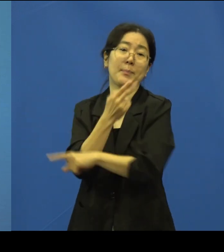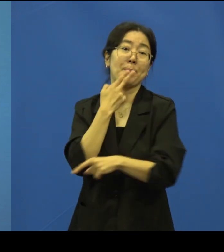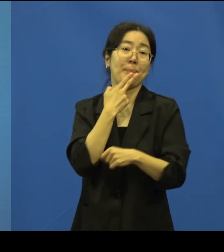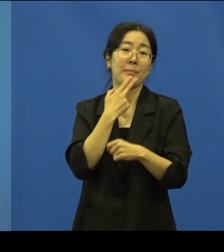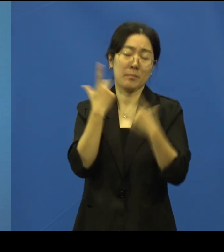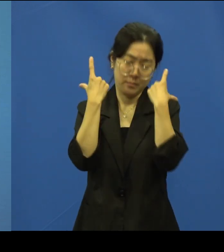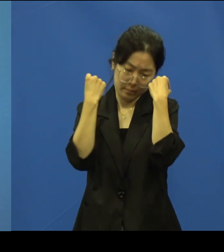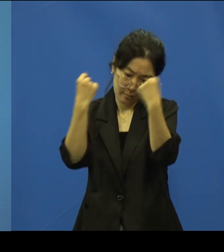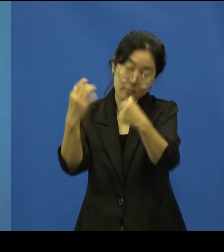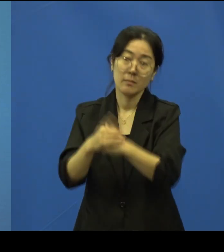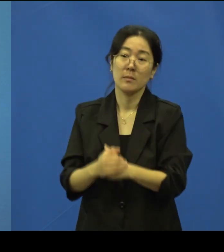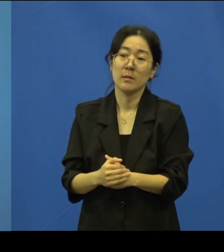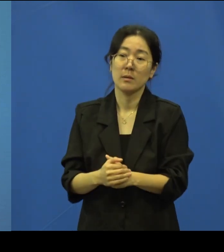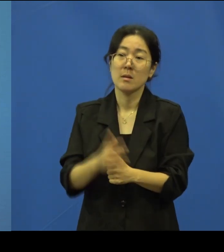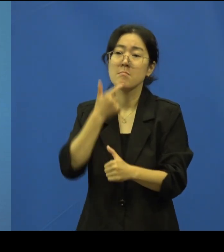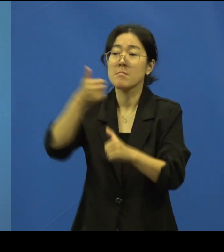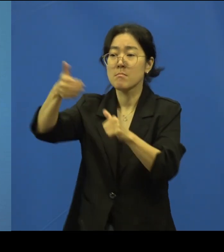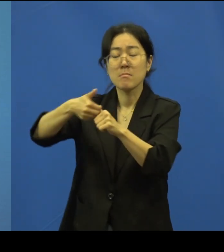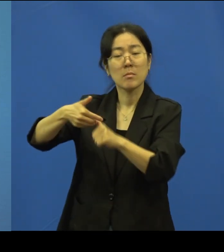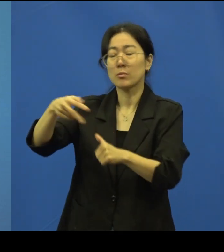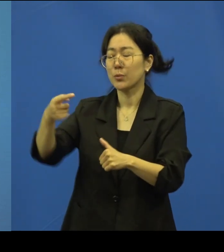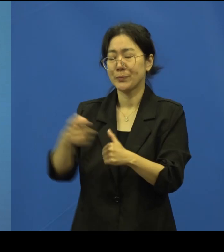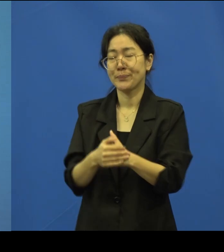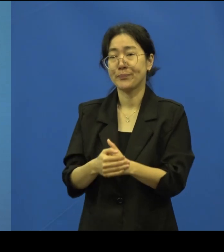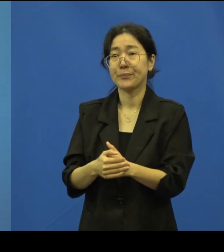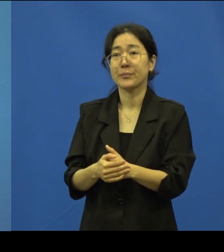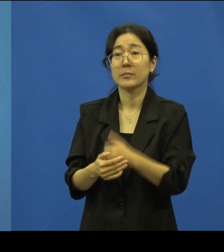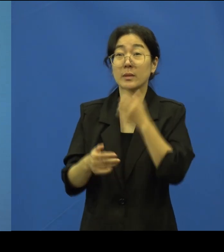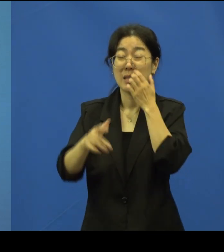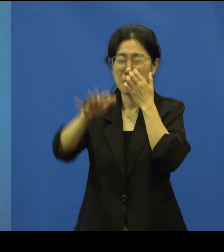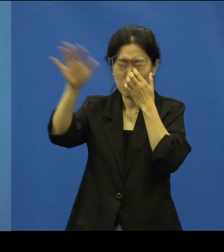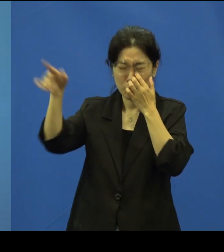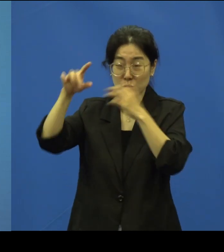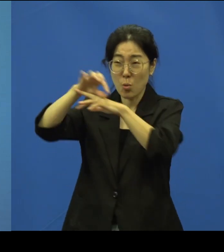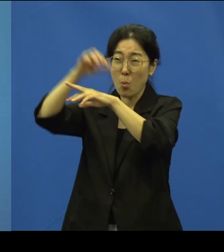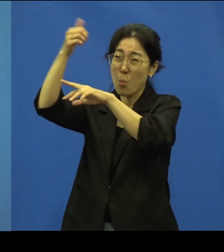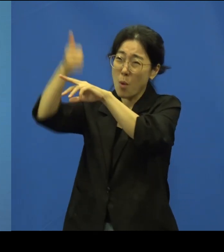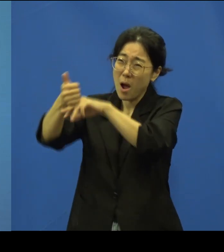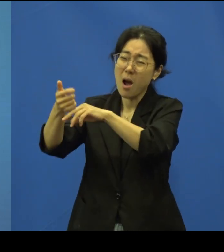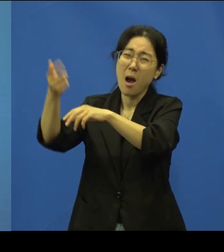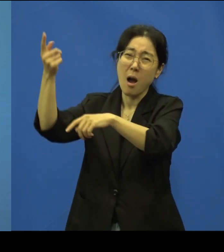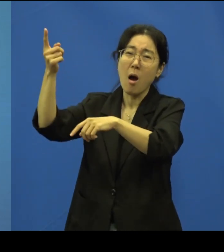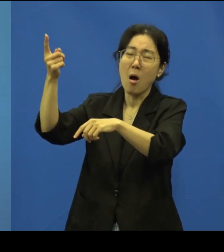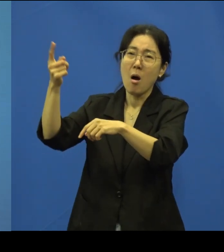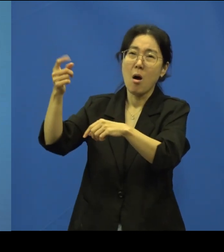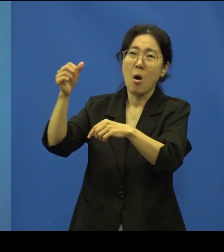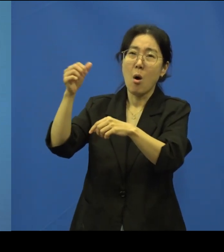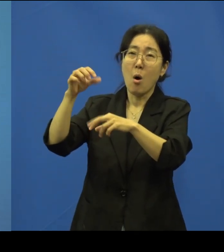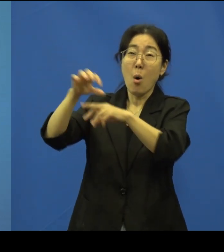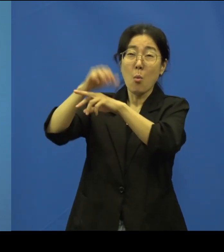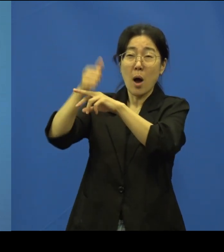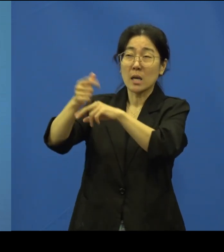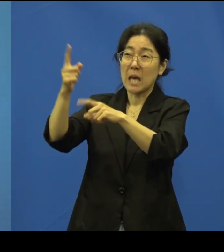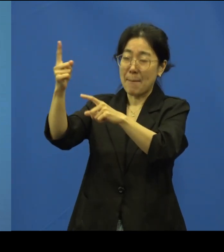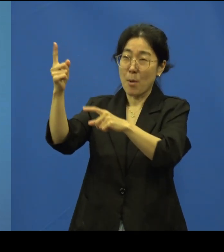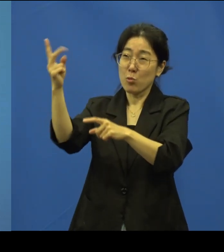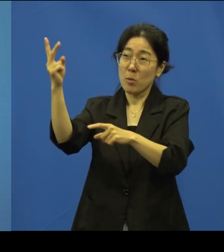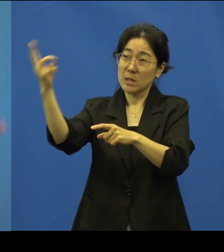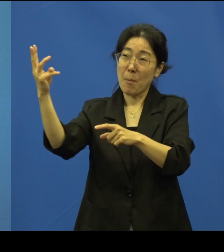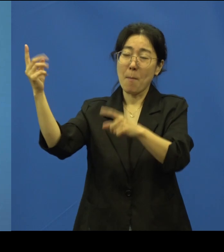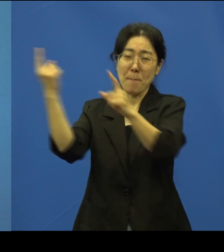그래서 느부갓네살, 벨사살, 다리오, 고레스, 이게 왕이